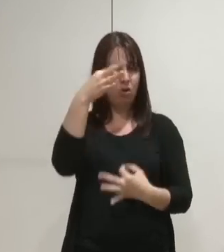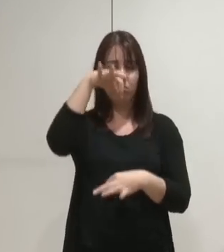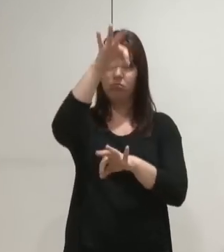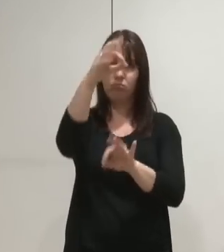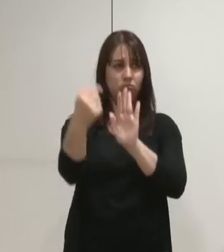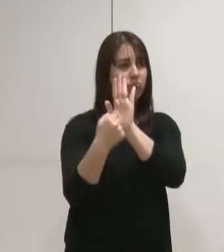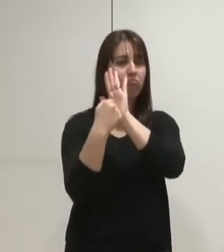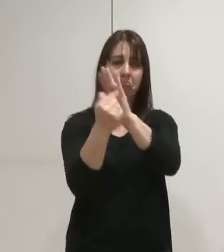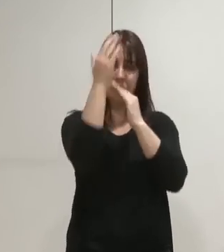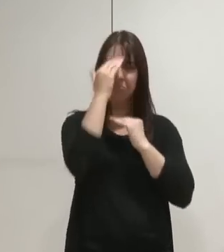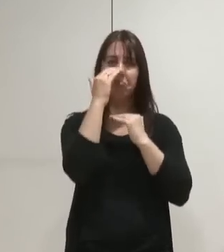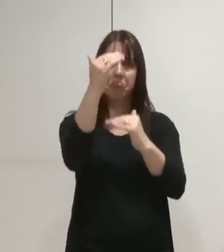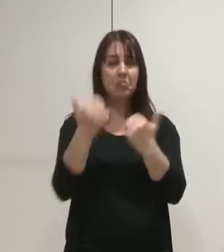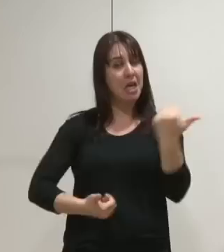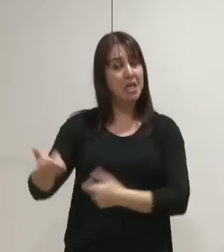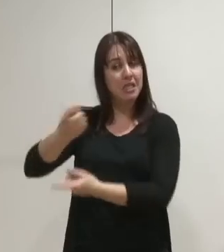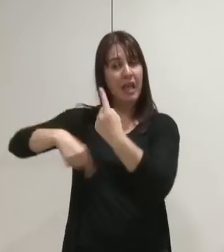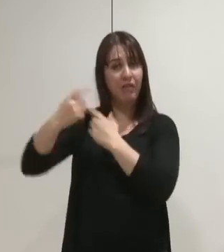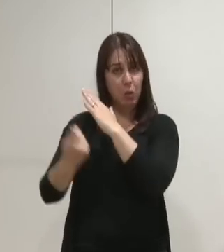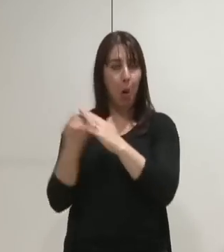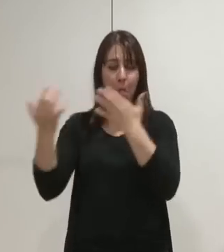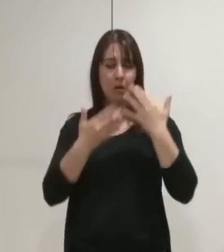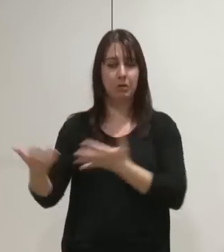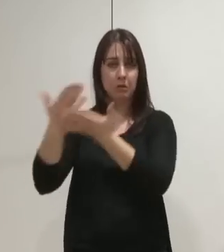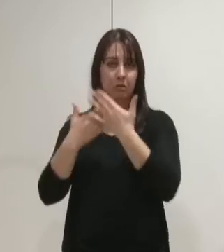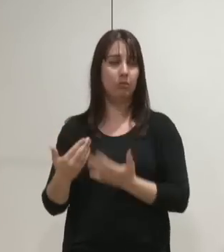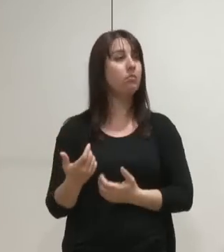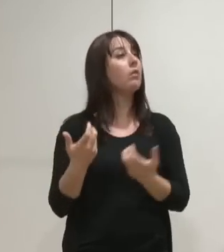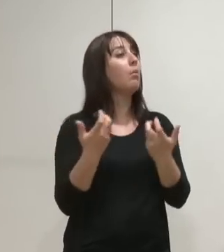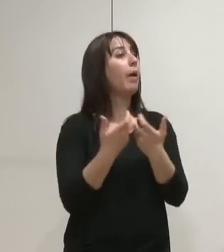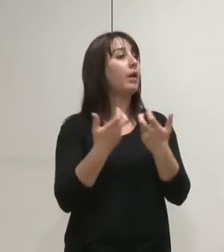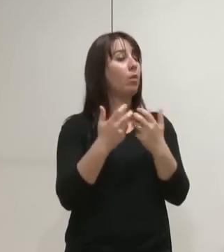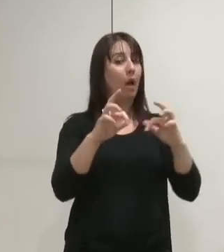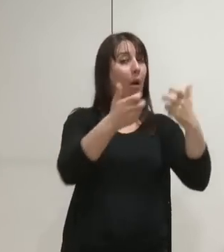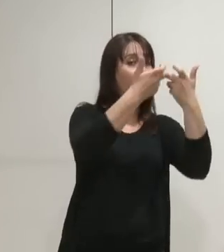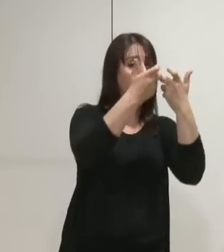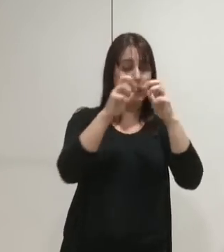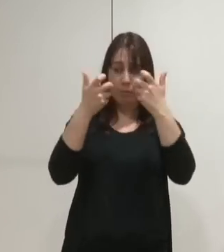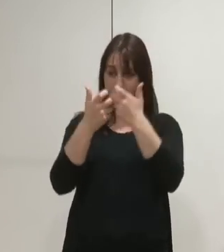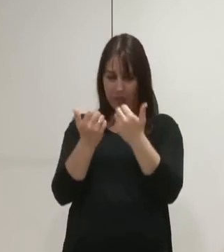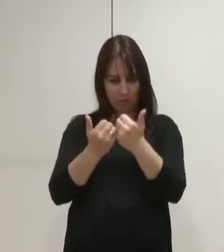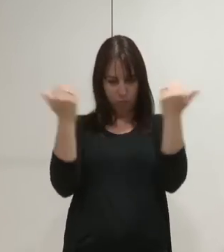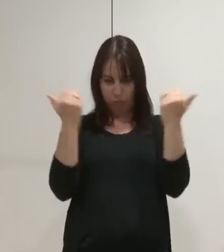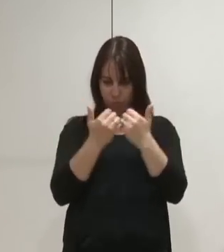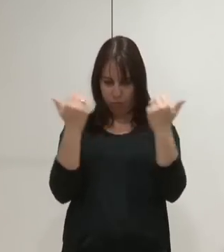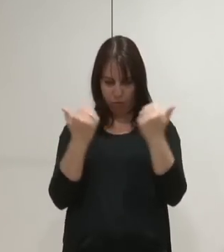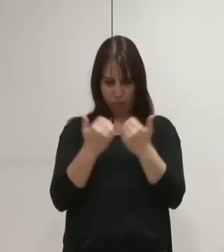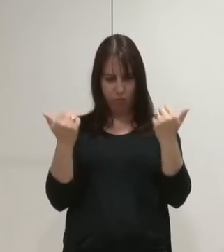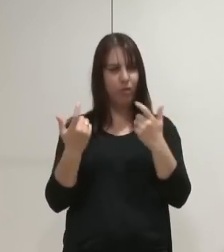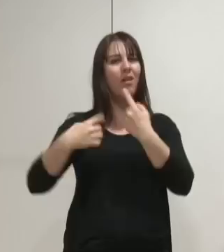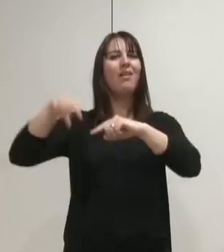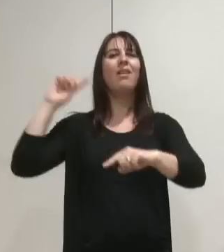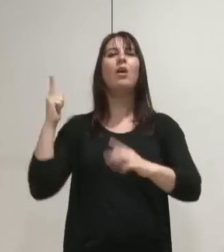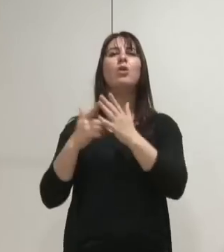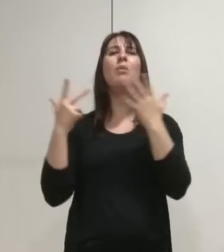par donc les services et vous verrez que les montants qui ont été trouvés sont différents de ce que ce qui avait été fait